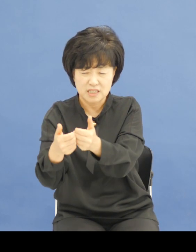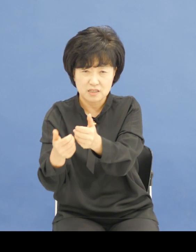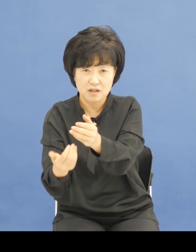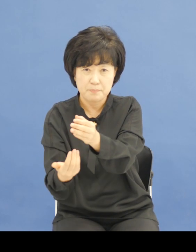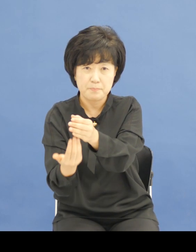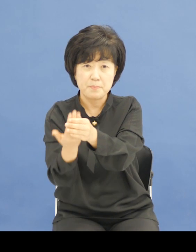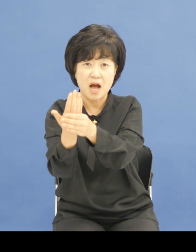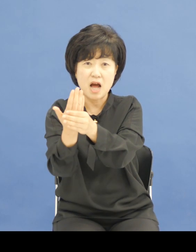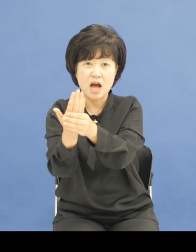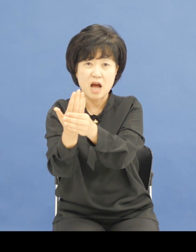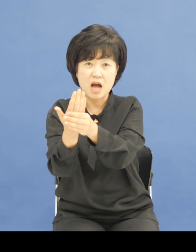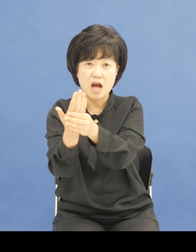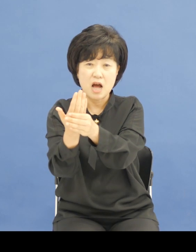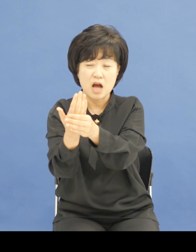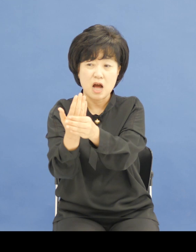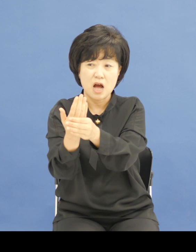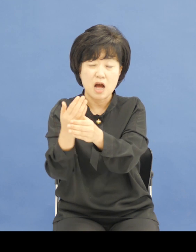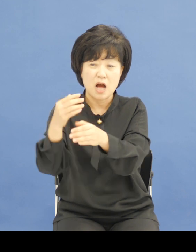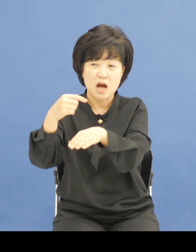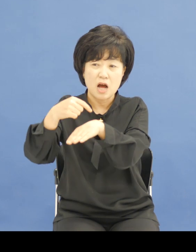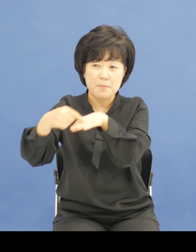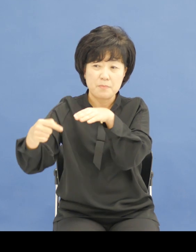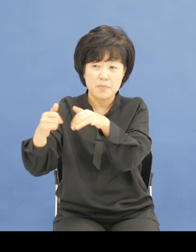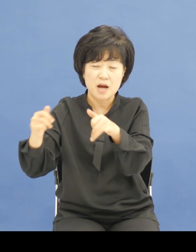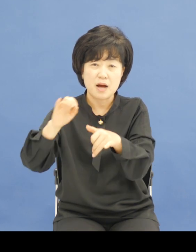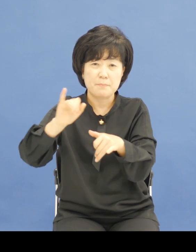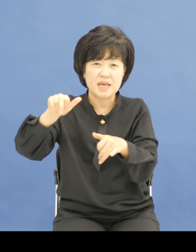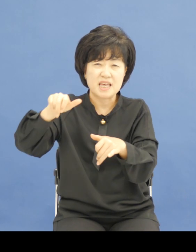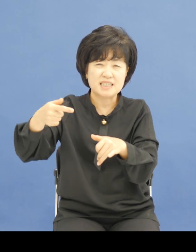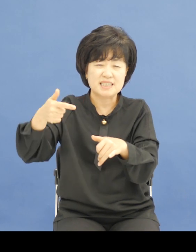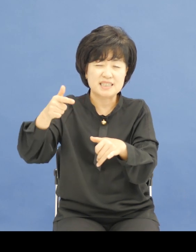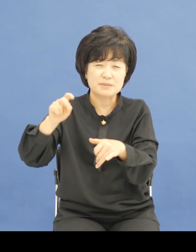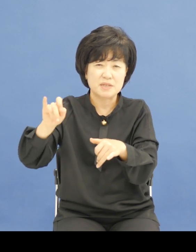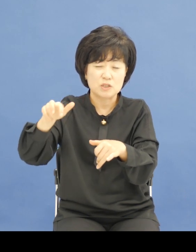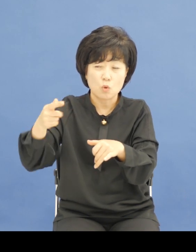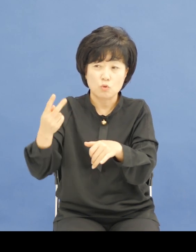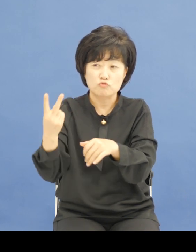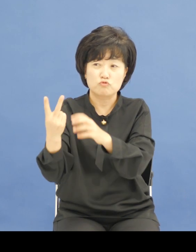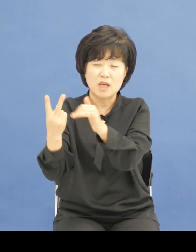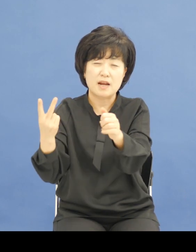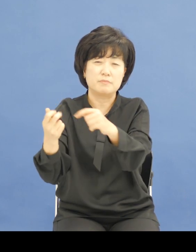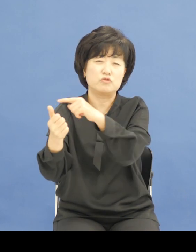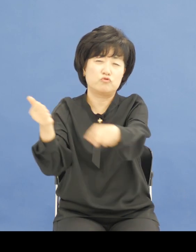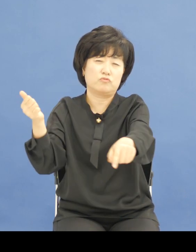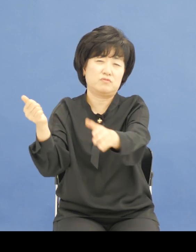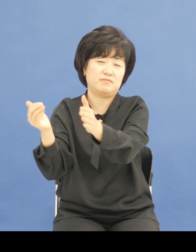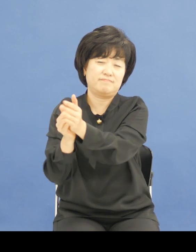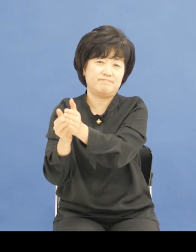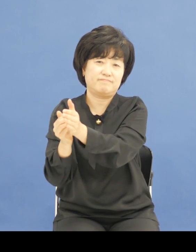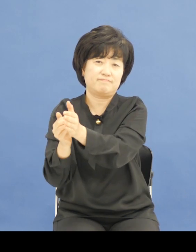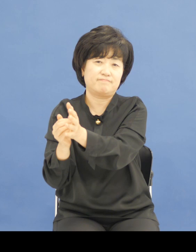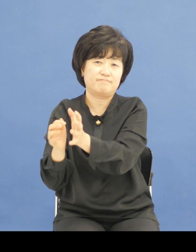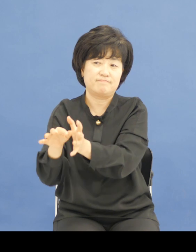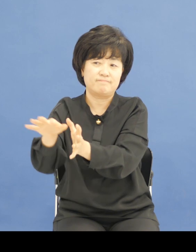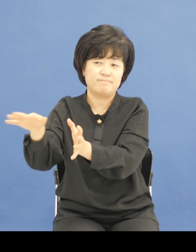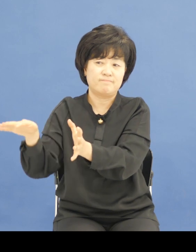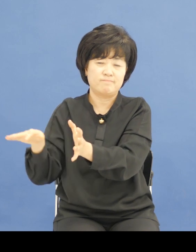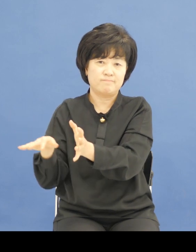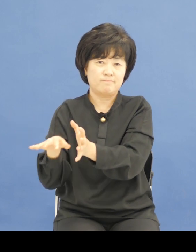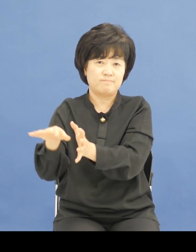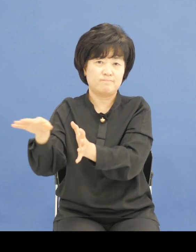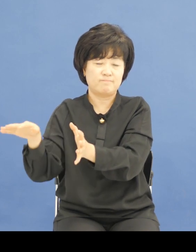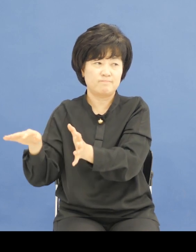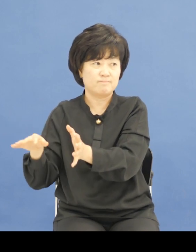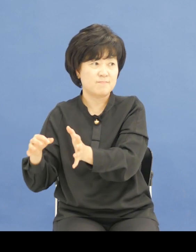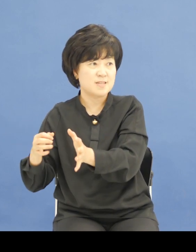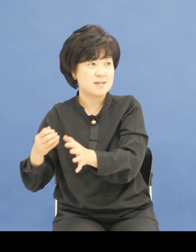좀 갈등이 생겨가지고 피그미족 두 명을 죽였다고 그러더라고. 그러니까 피그미족들의 이제 트래디셔널 그 밀리터리가 있어.